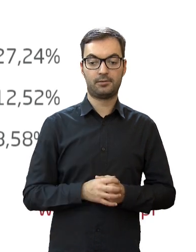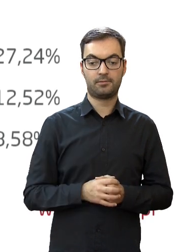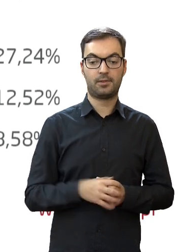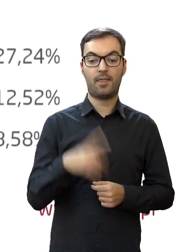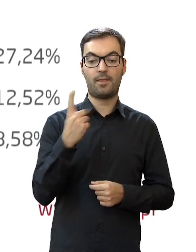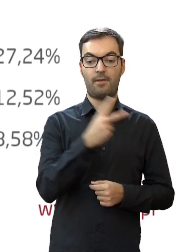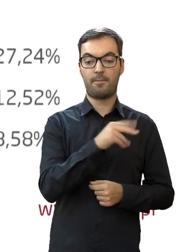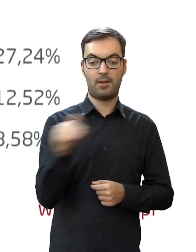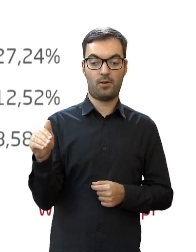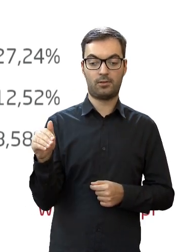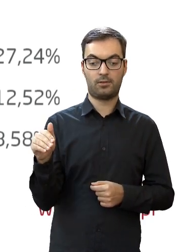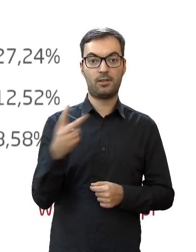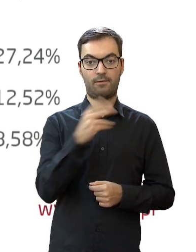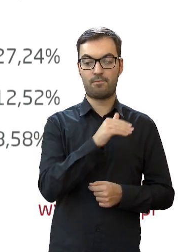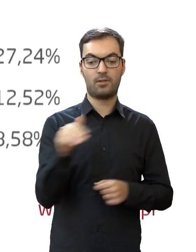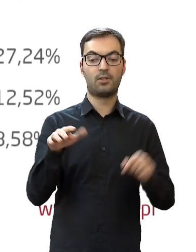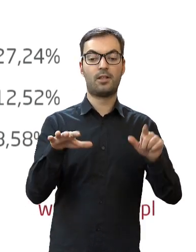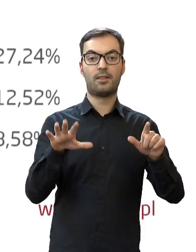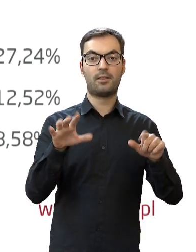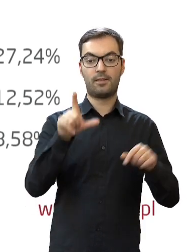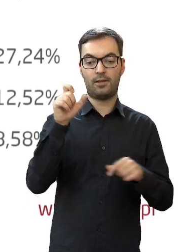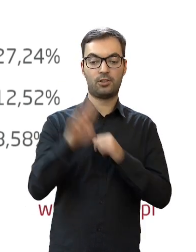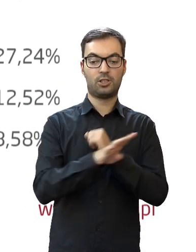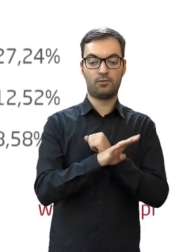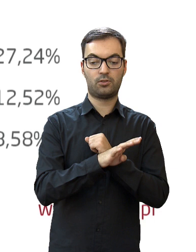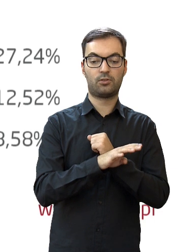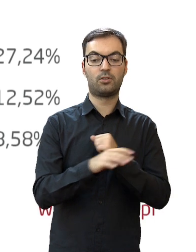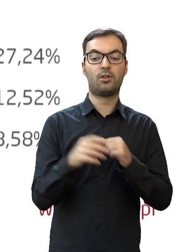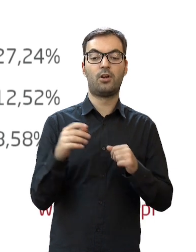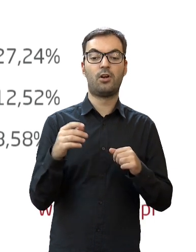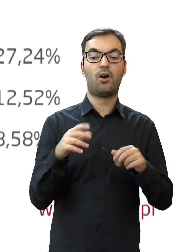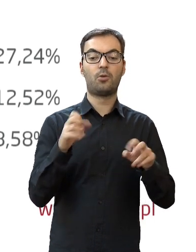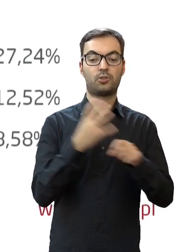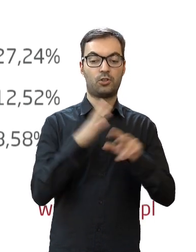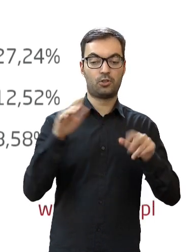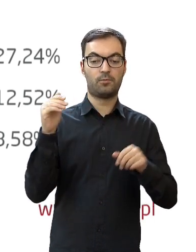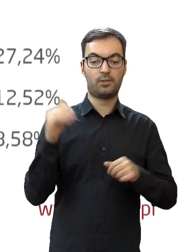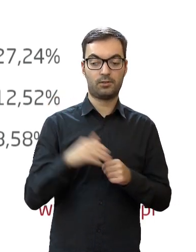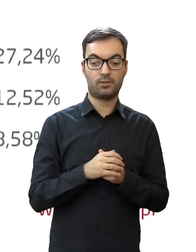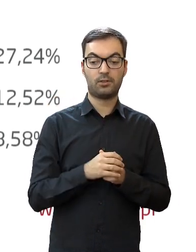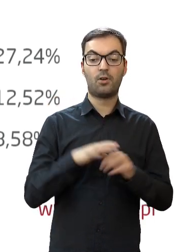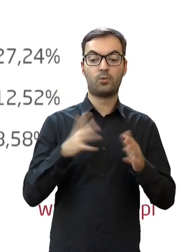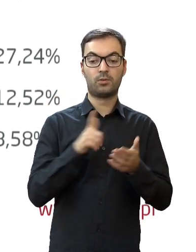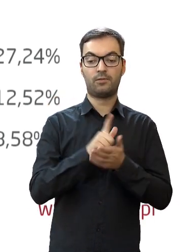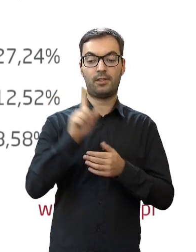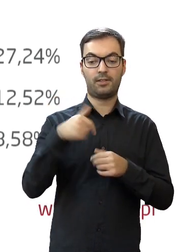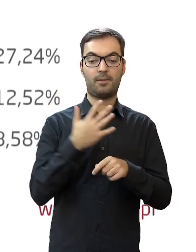2,290,848 głosów, to jest 12